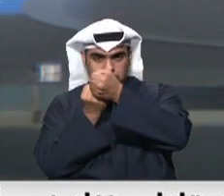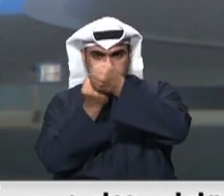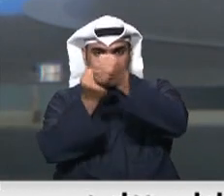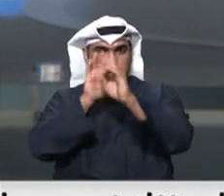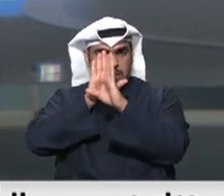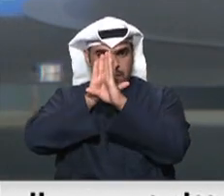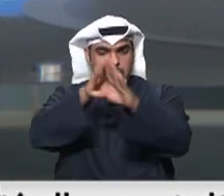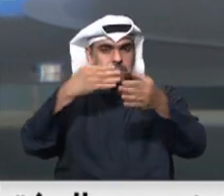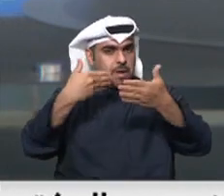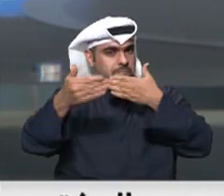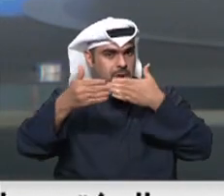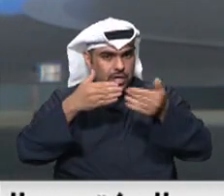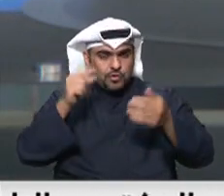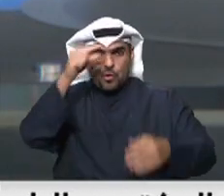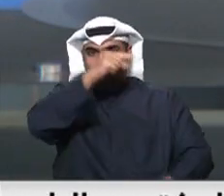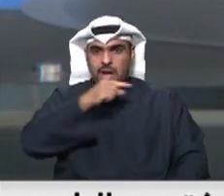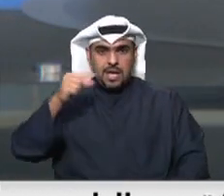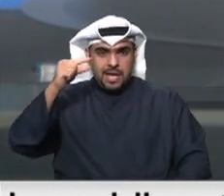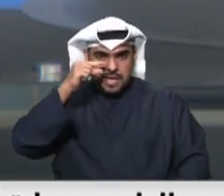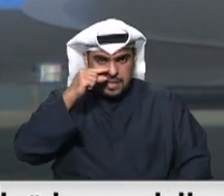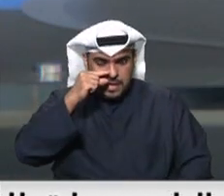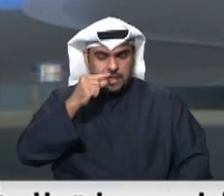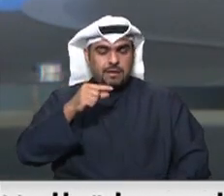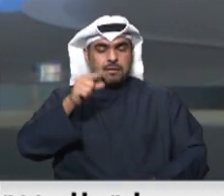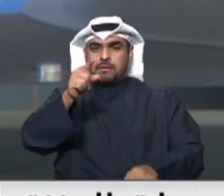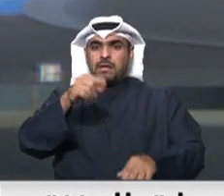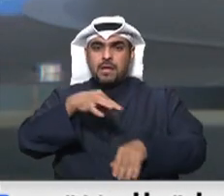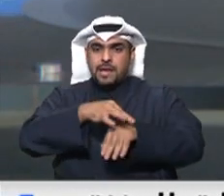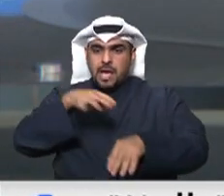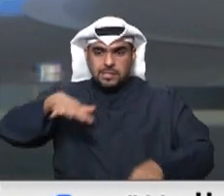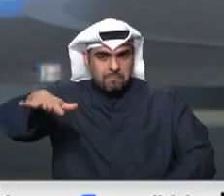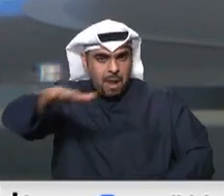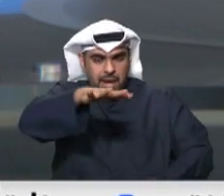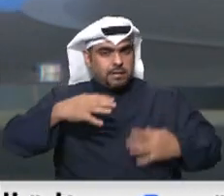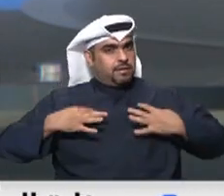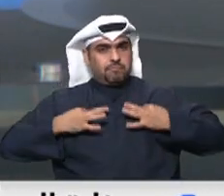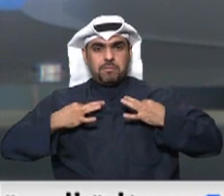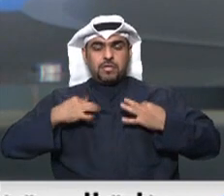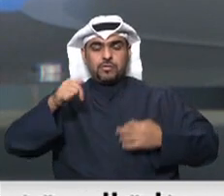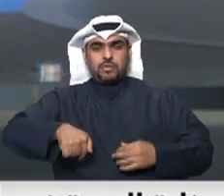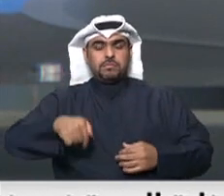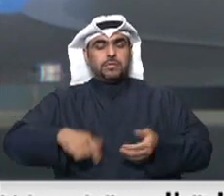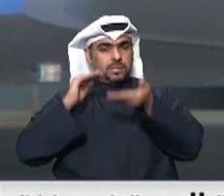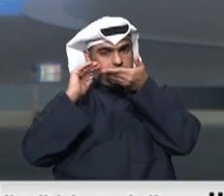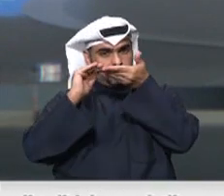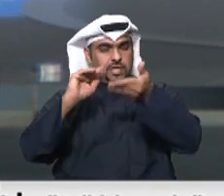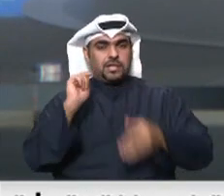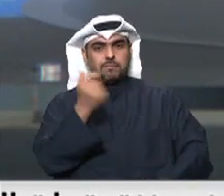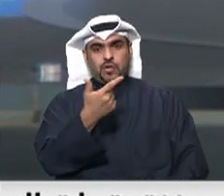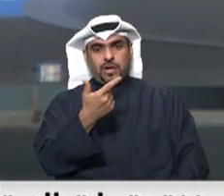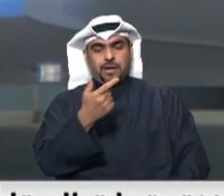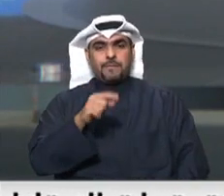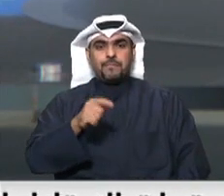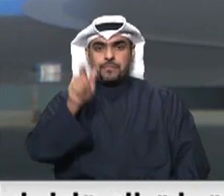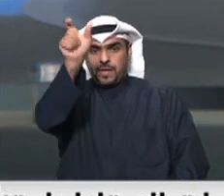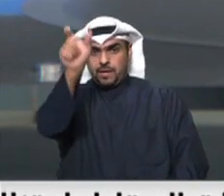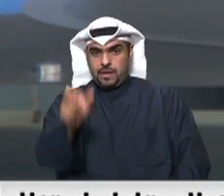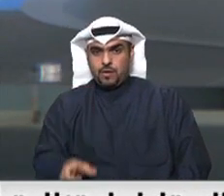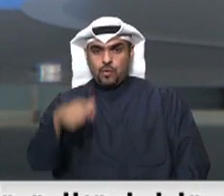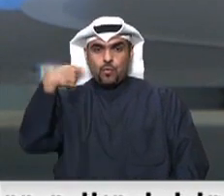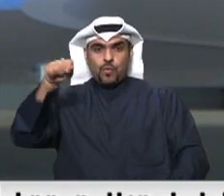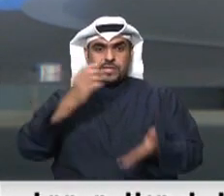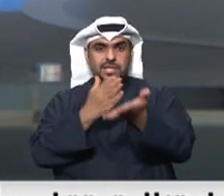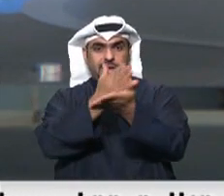عرقية. نعم، كما دعا وزير الخارجية المجتمع الدولي بالتدخل فورا لوقف إطلاق النار في غزة